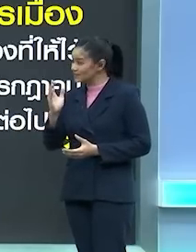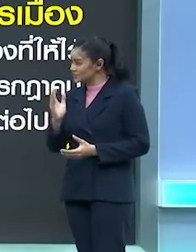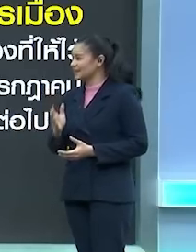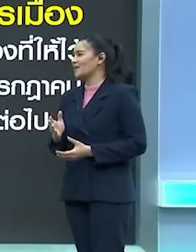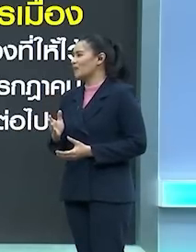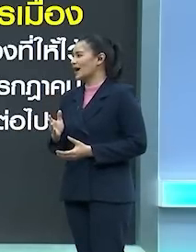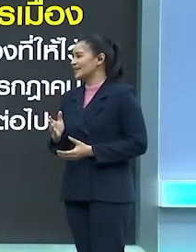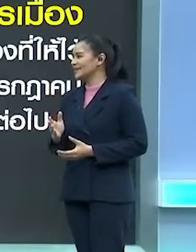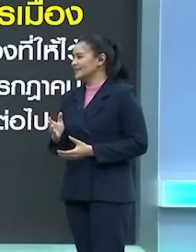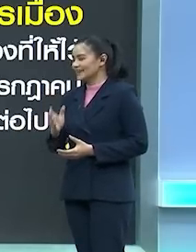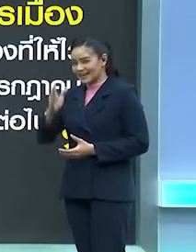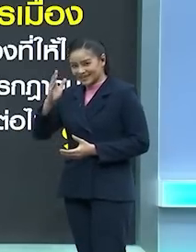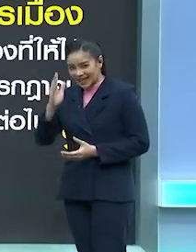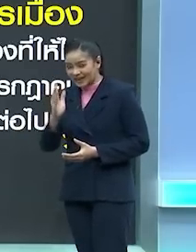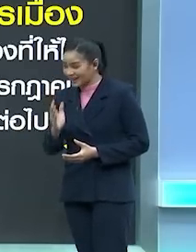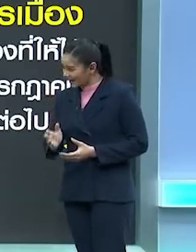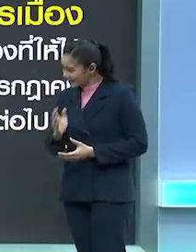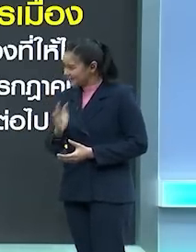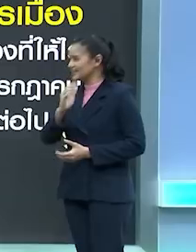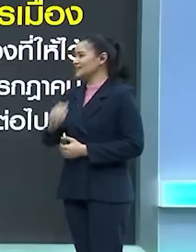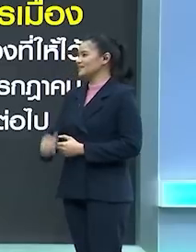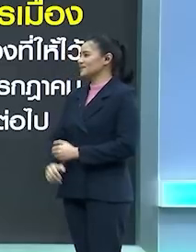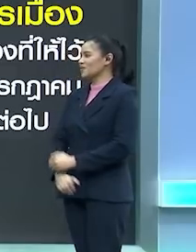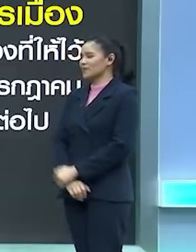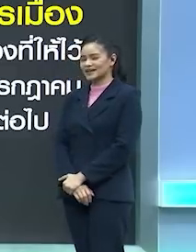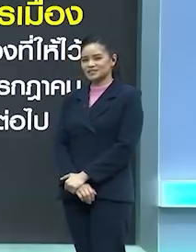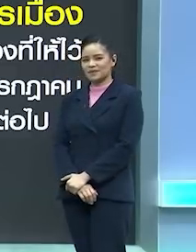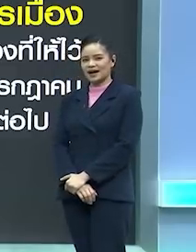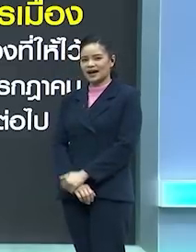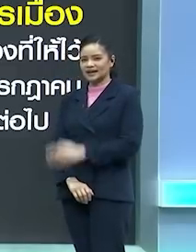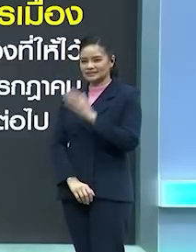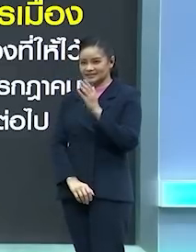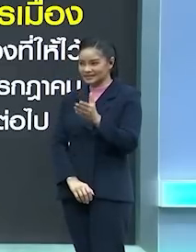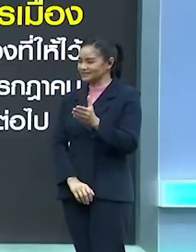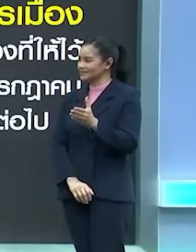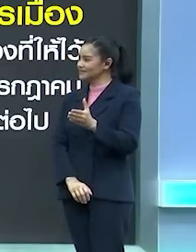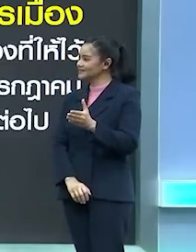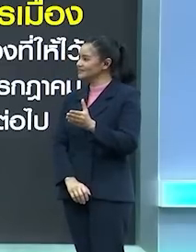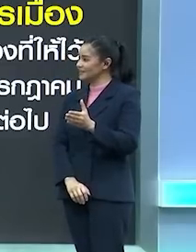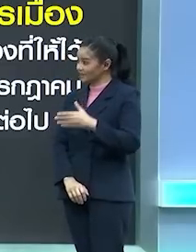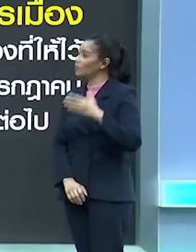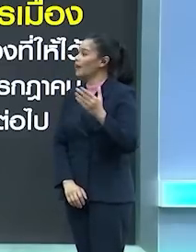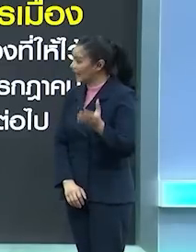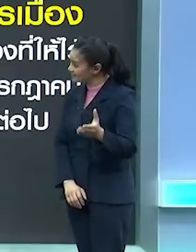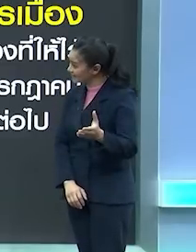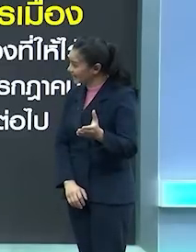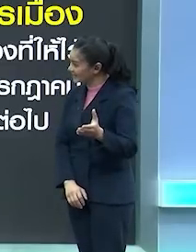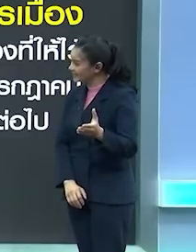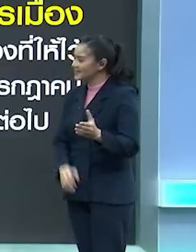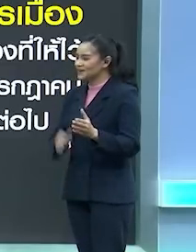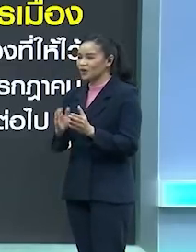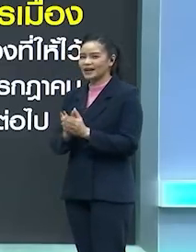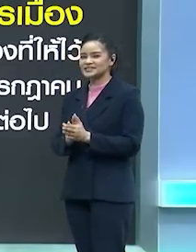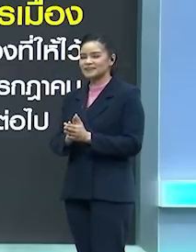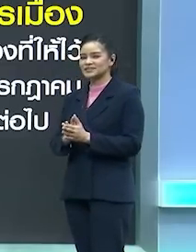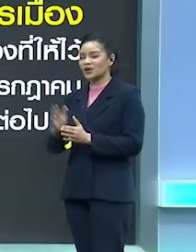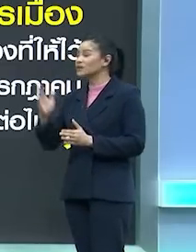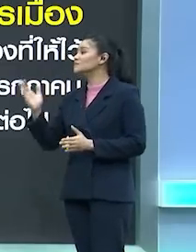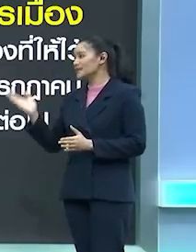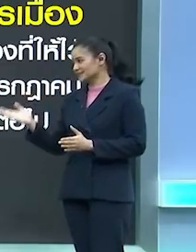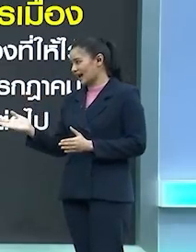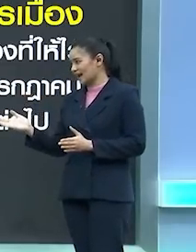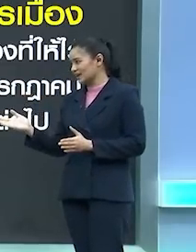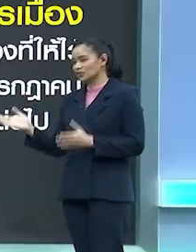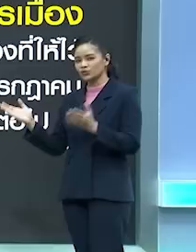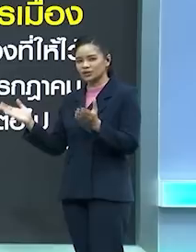เลยขออนุญาตไม่รับพิจารณาเอาไว้แต่ครั้งนี้รองประธานสภา 1ก็คือทางด้านของพรรคการไกลรองประธานสภา